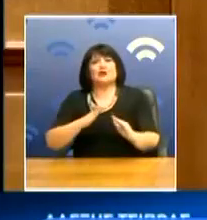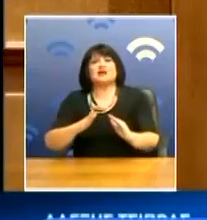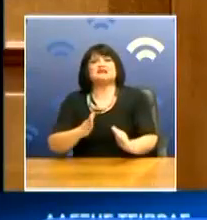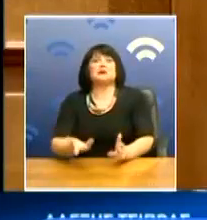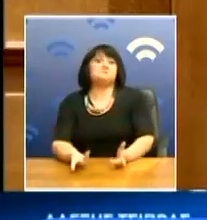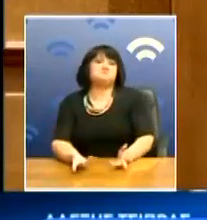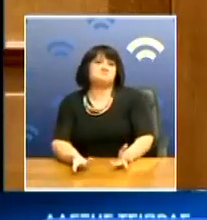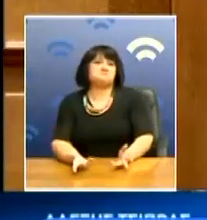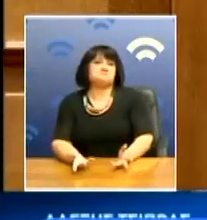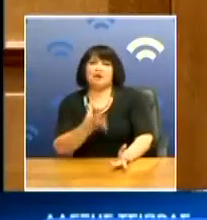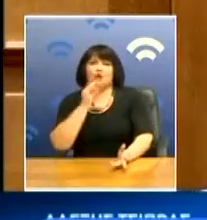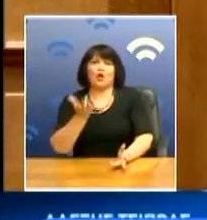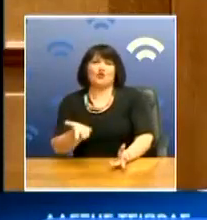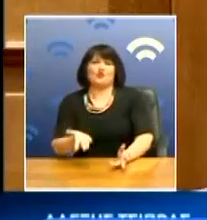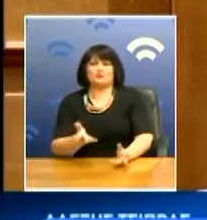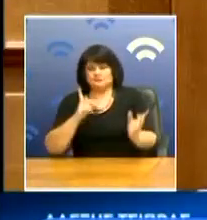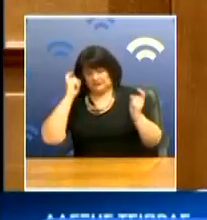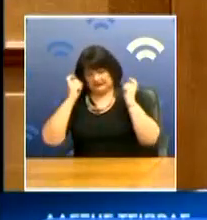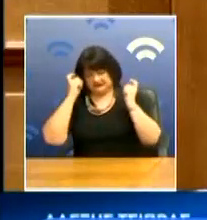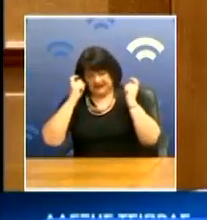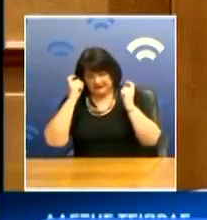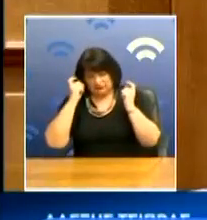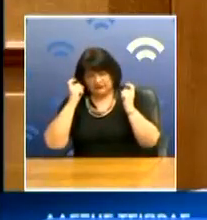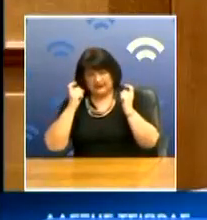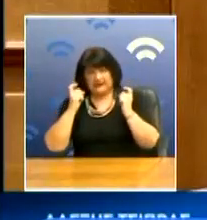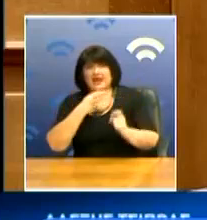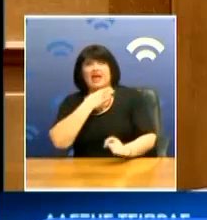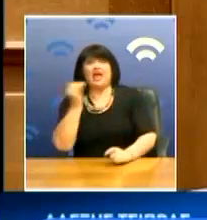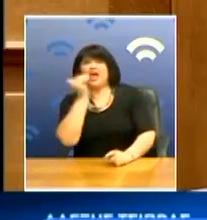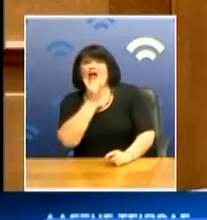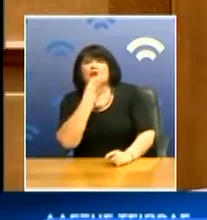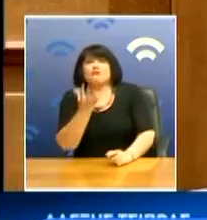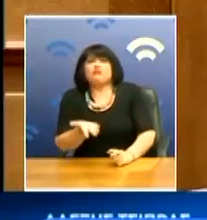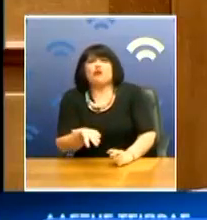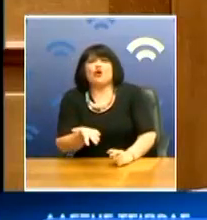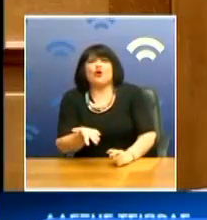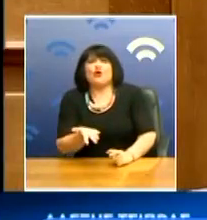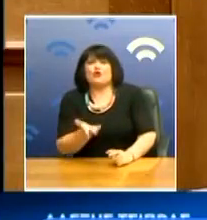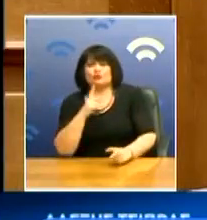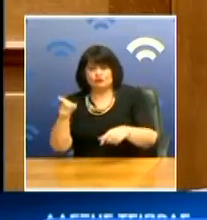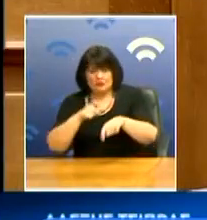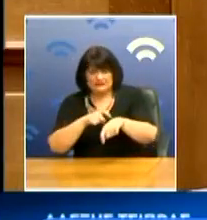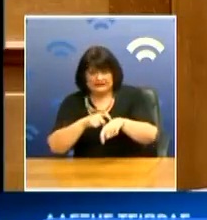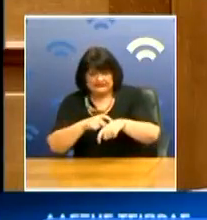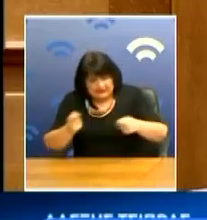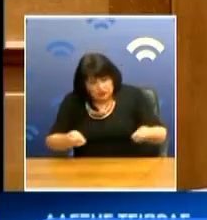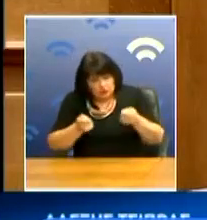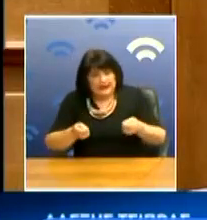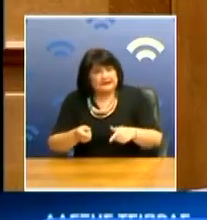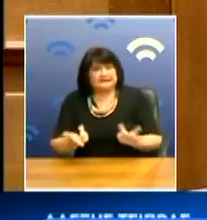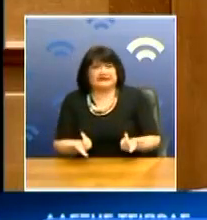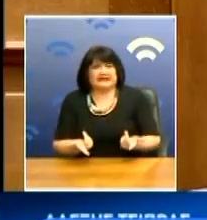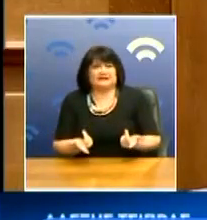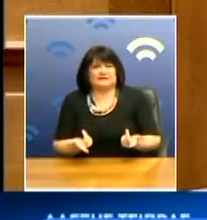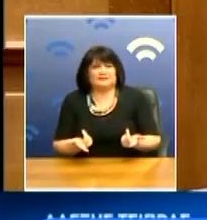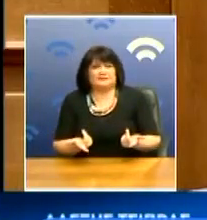φορές παρακάτω ύφεση στην Ελλάδα. Οι αγορές που μας δανείζουν με αυτό το χαμηλό επιτόκιο δεν καταλαβαίνουν πού βρίσκεται η ελληνική οικονομία και αν